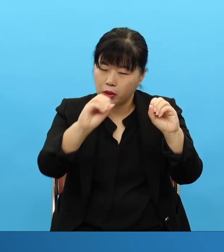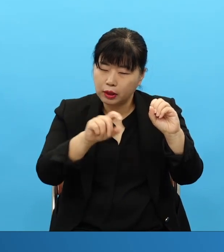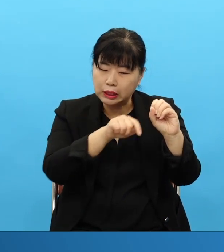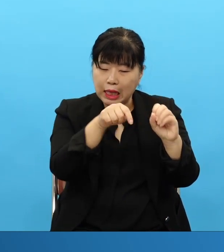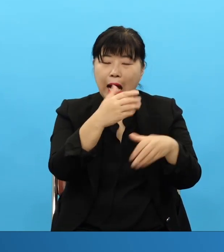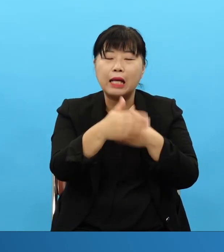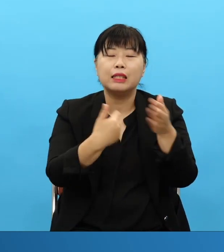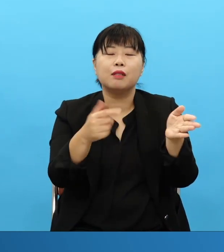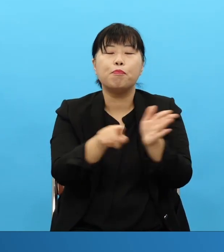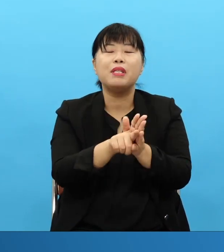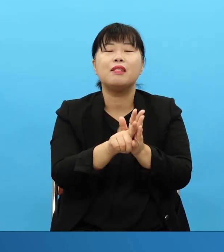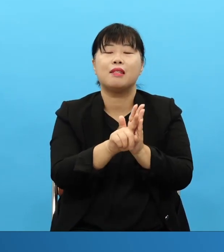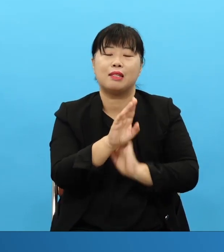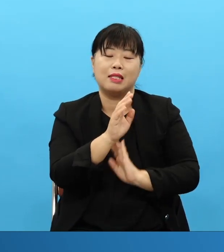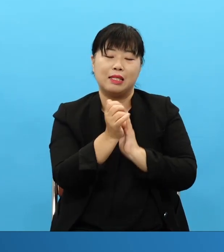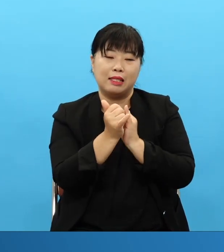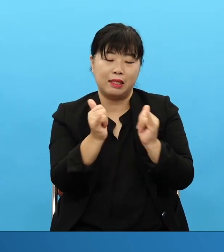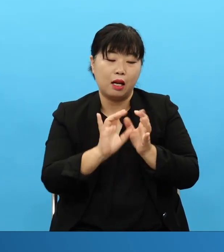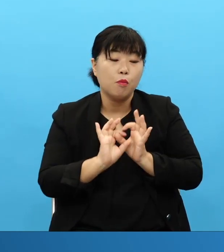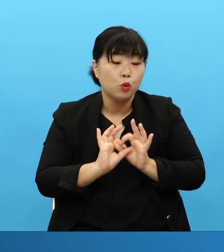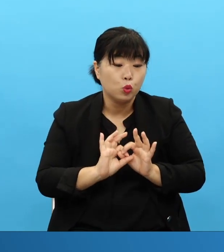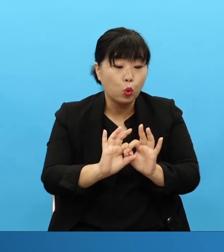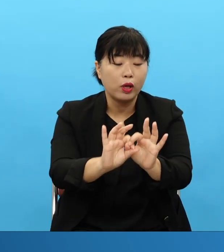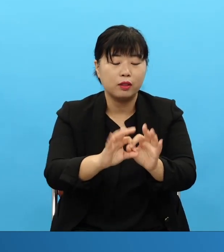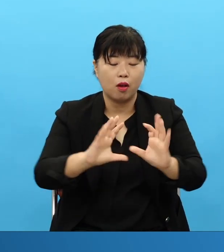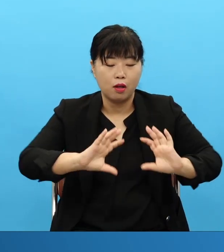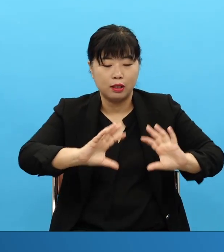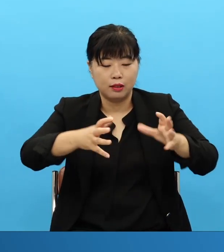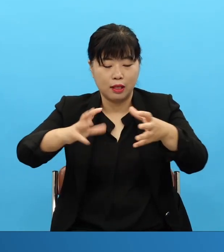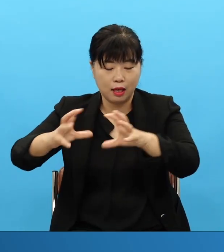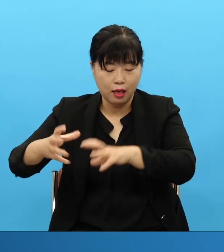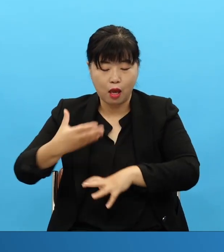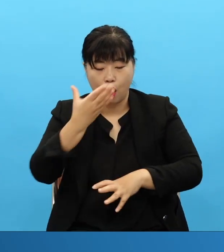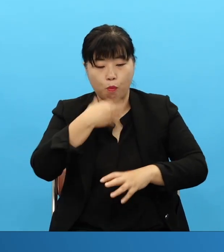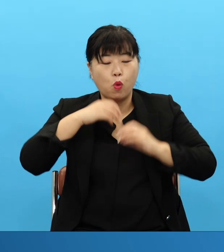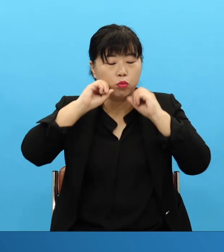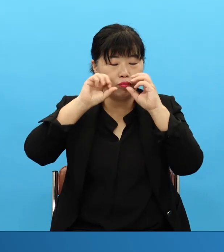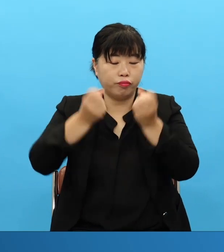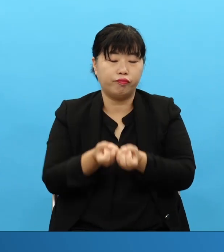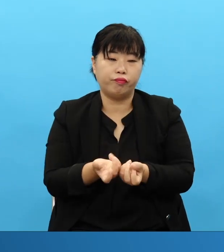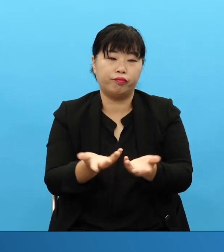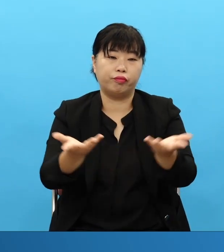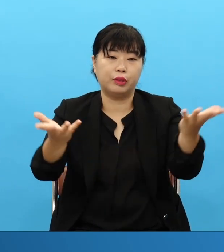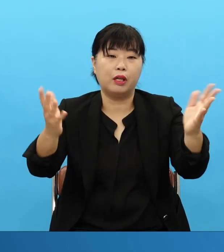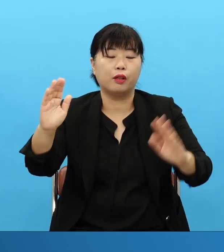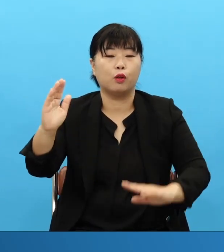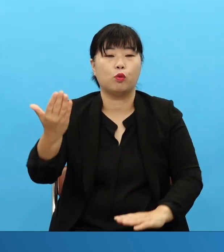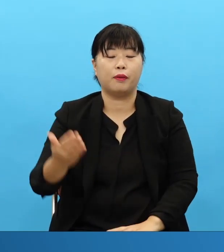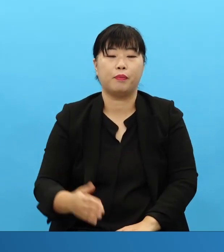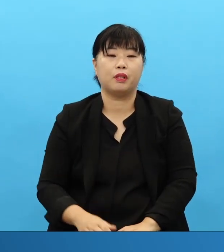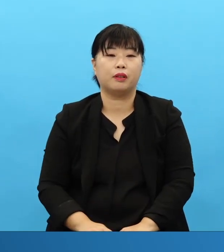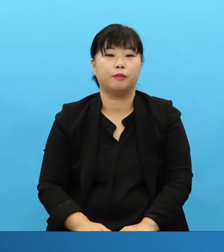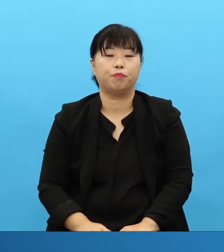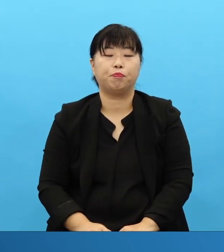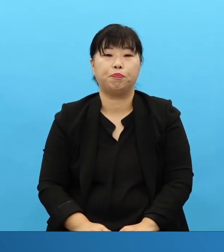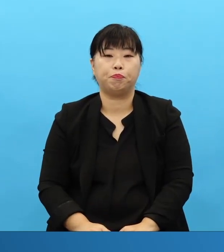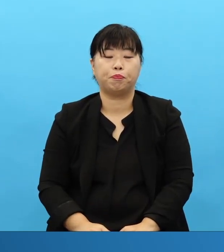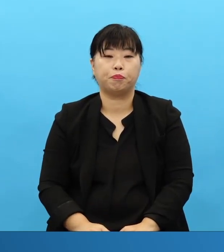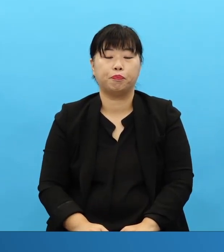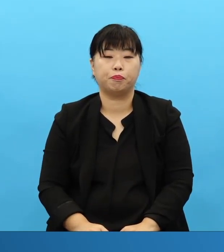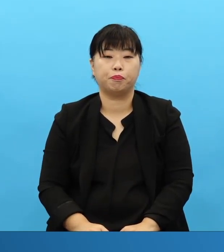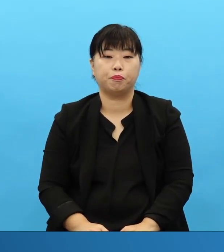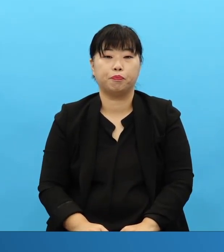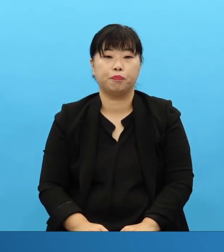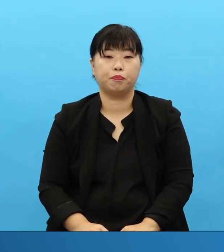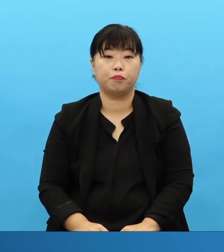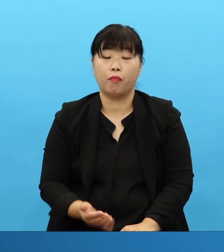알면 237 소통이 가능합니다. If you know what prayer is, you can communicate with the 237 안 그러면 nations. 절대 불가능하죠. If not, then it becomes absolutely